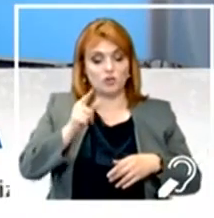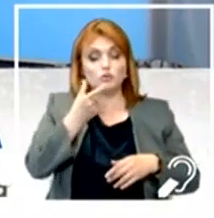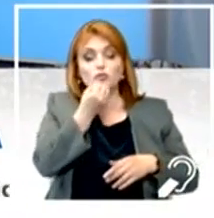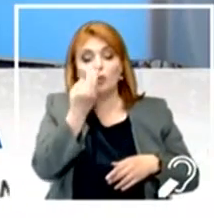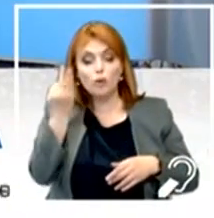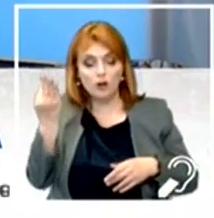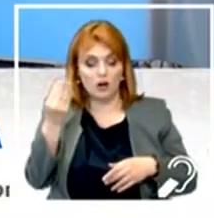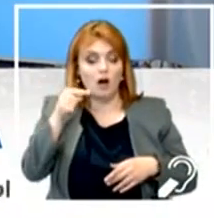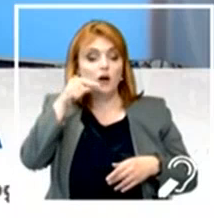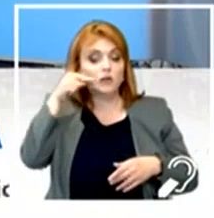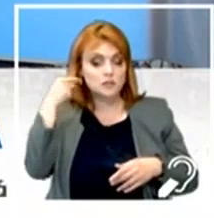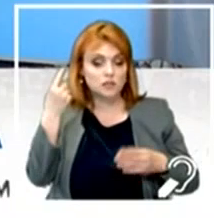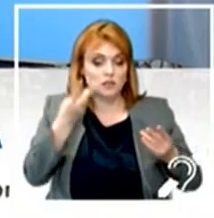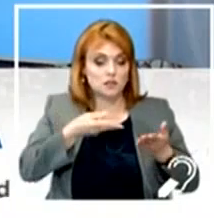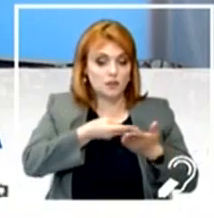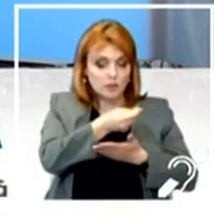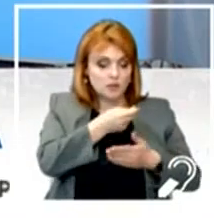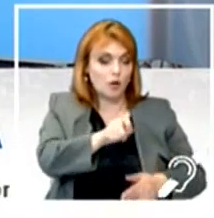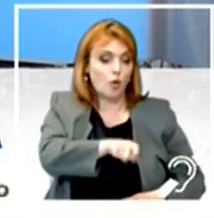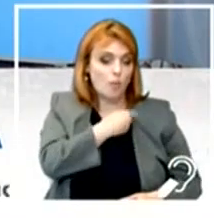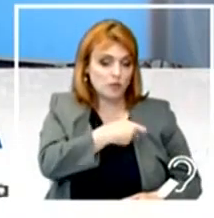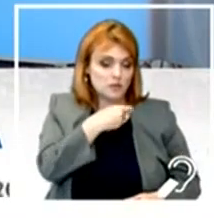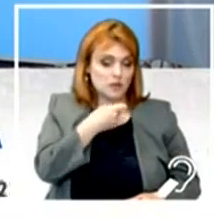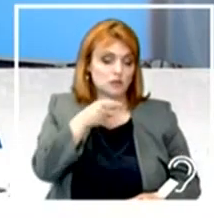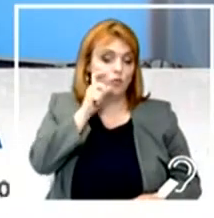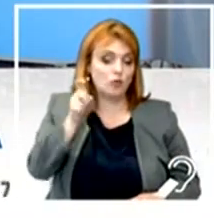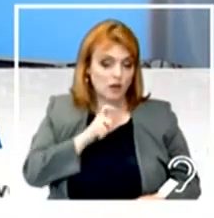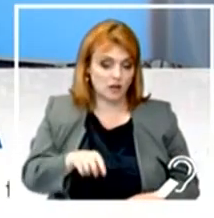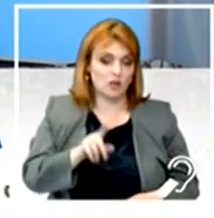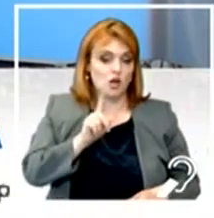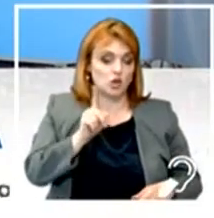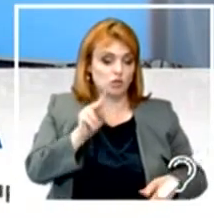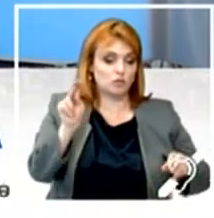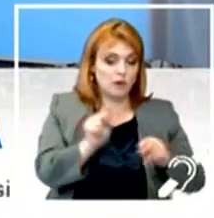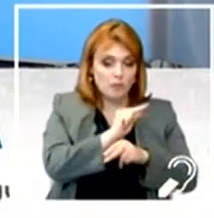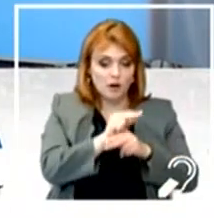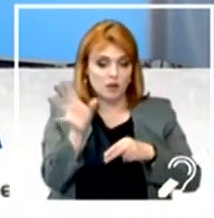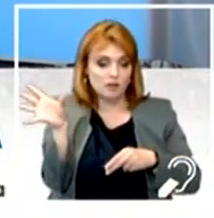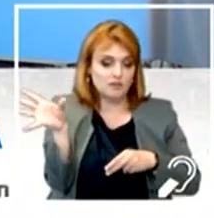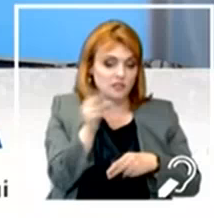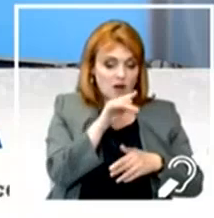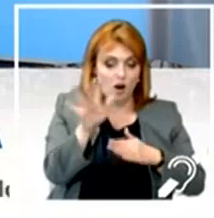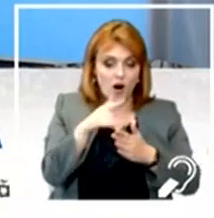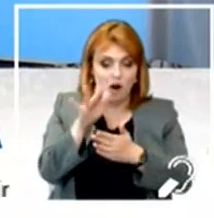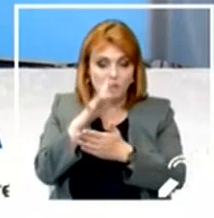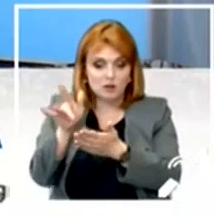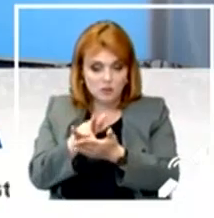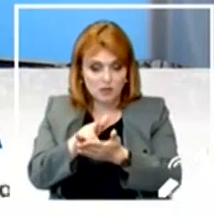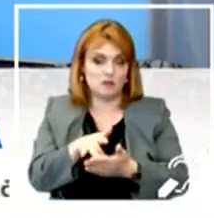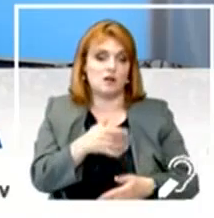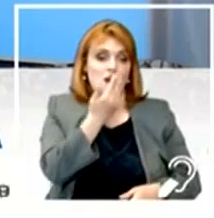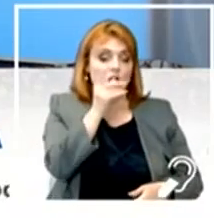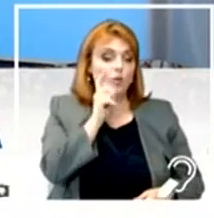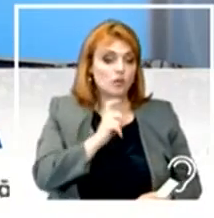toți liderii celor 46 de state ale Consiliului, inclusiv președintele Republicii Moldova, au semnat o declarație în